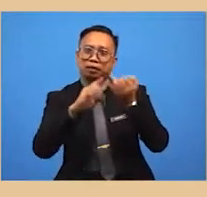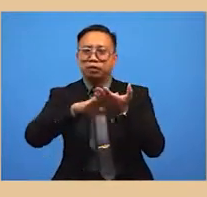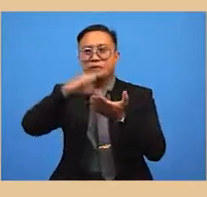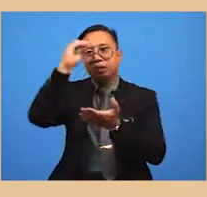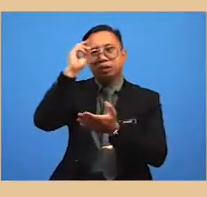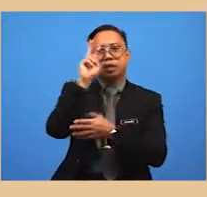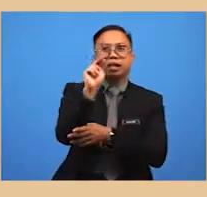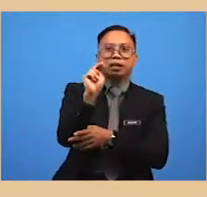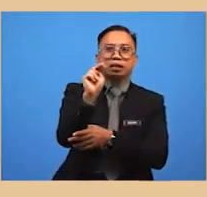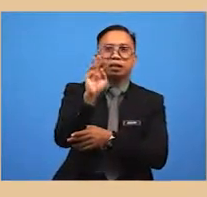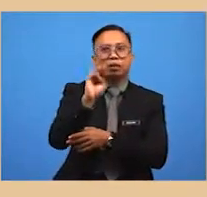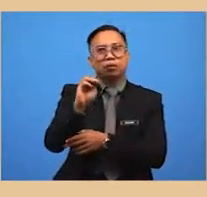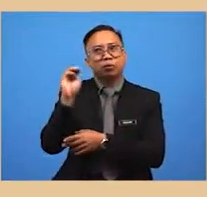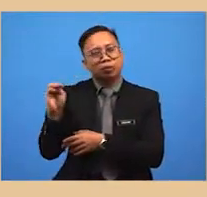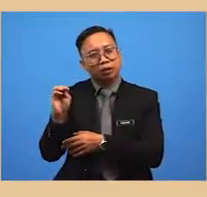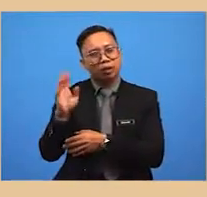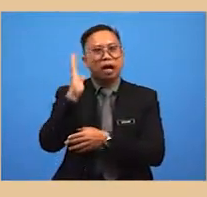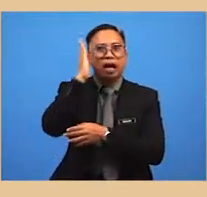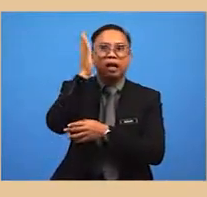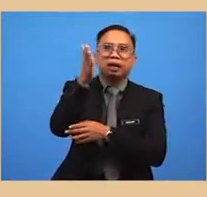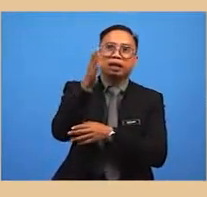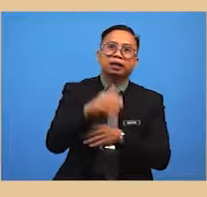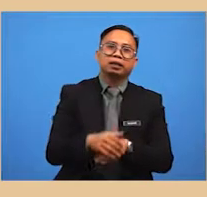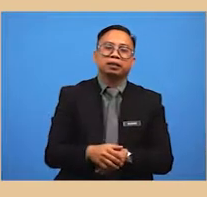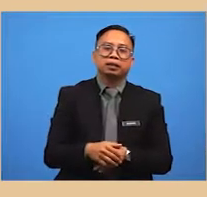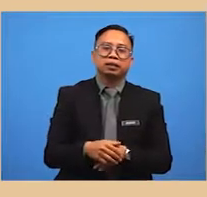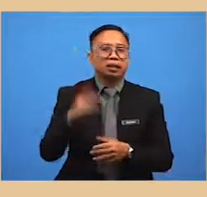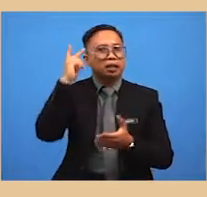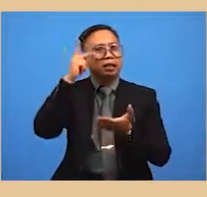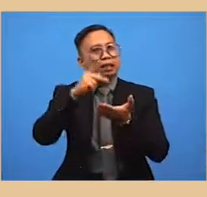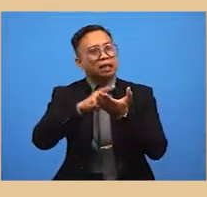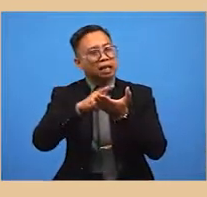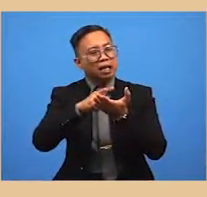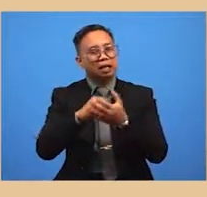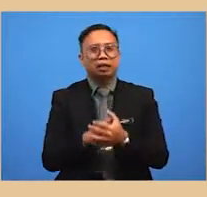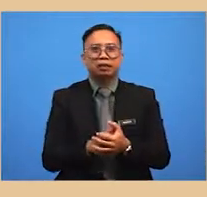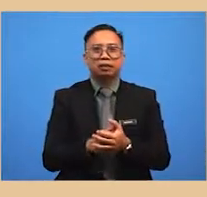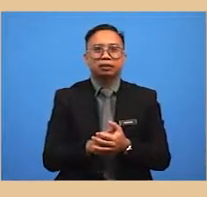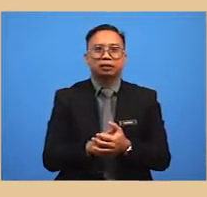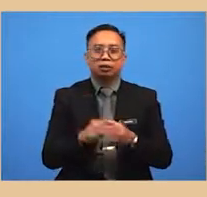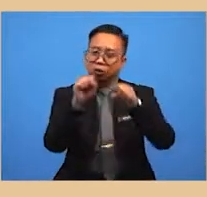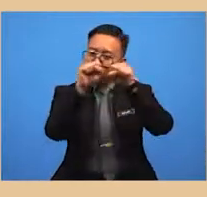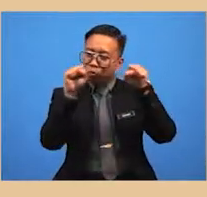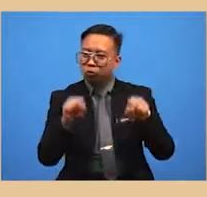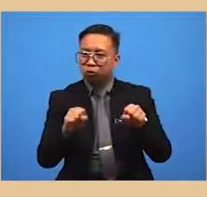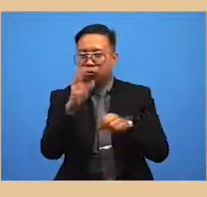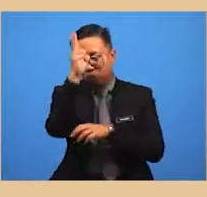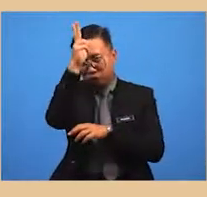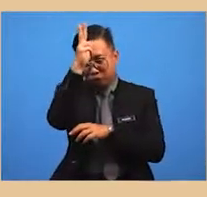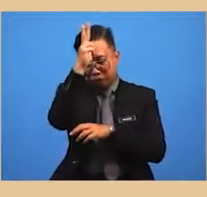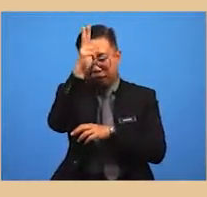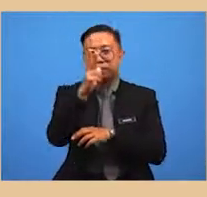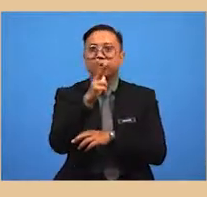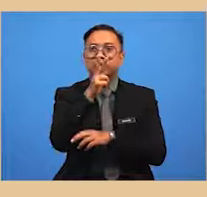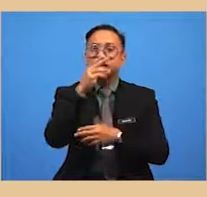kita, murid-murid akan mengenal pasti struktur jantan dan